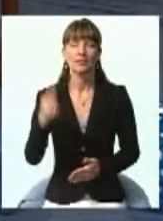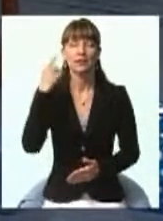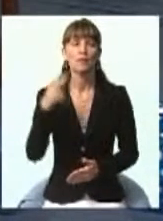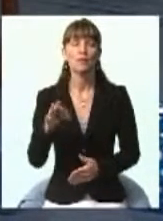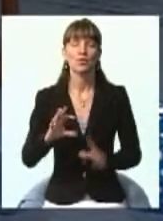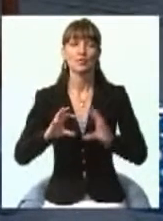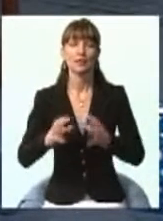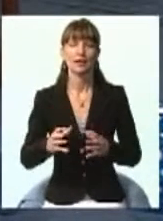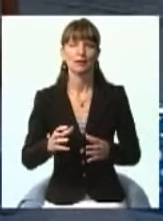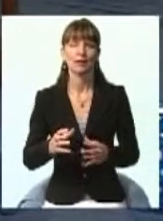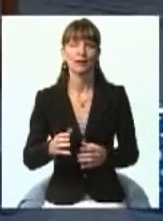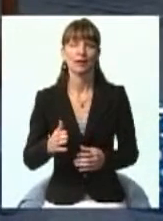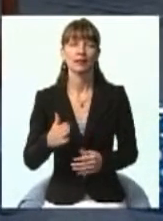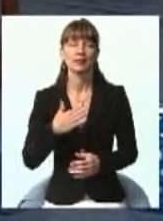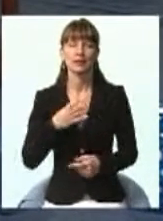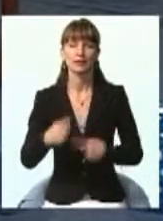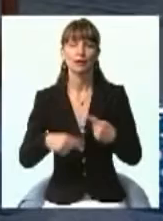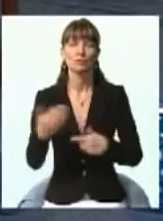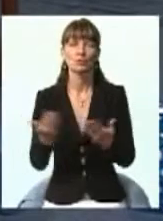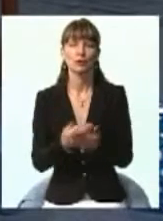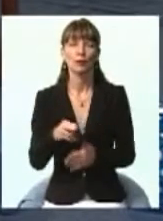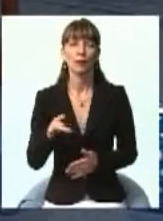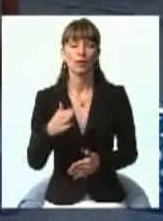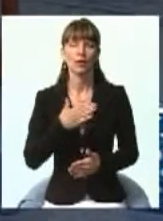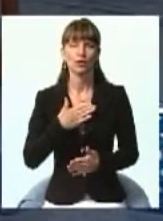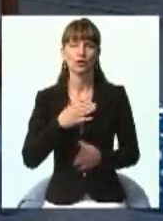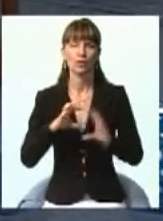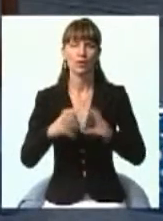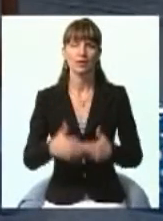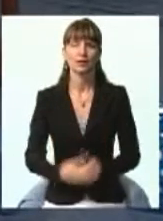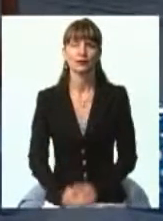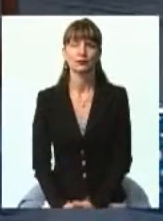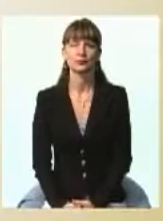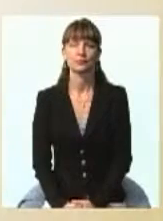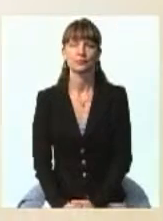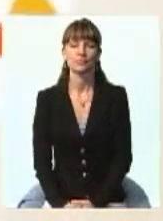про Землю. А, до речі, наш наступний сюжет саме про нашу планету.